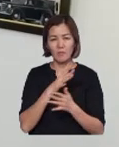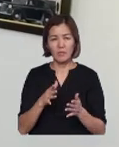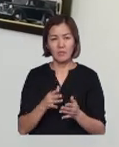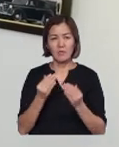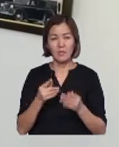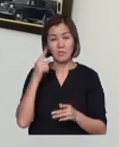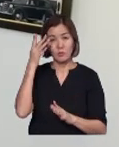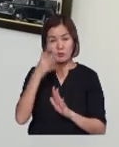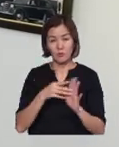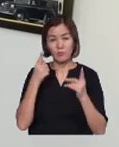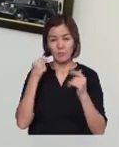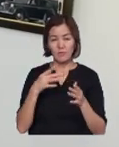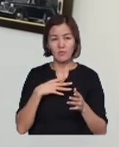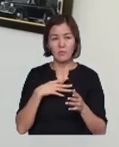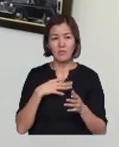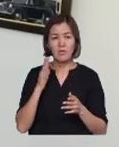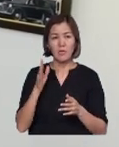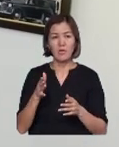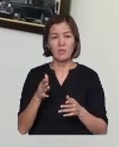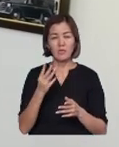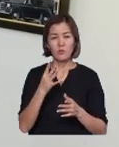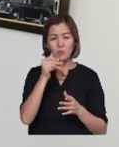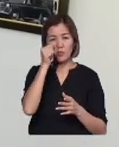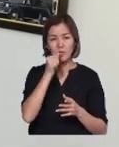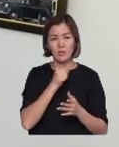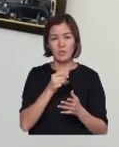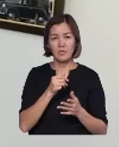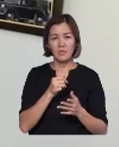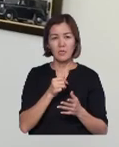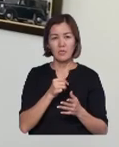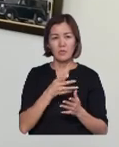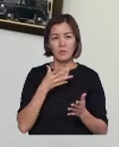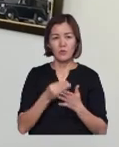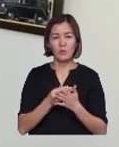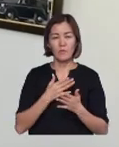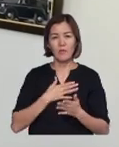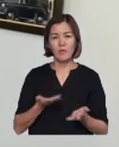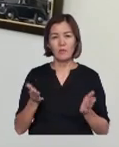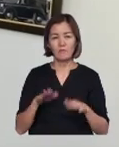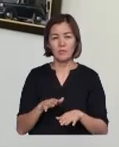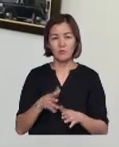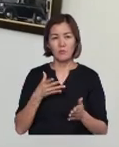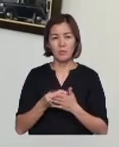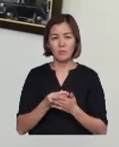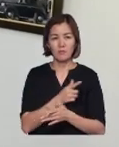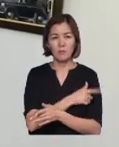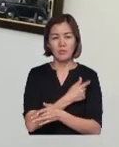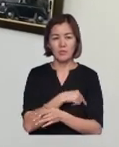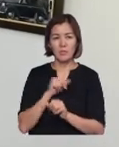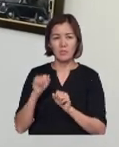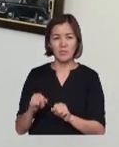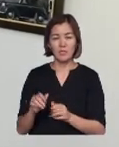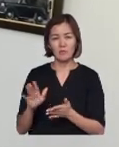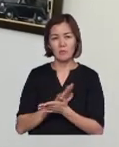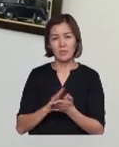ғана біліп отырмыз, алдағы 4 айын, 6 айын төліп, қалғанын біз төлесек те, ол медицинаны